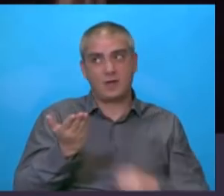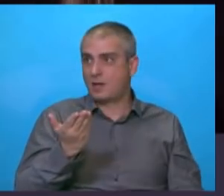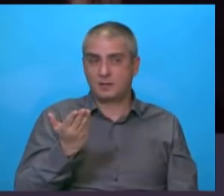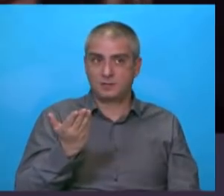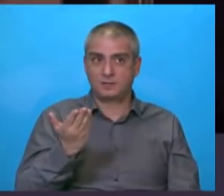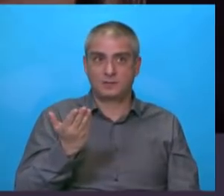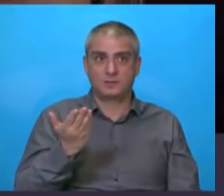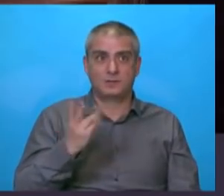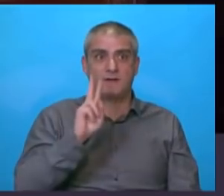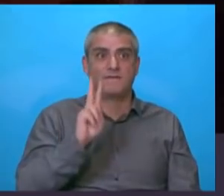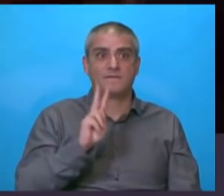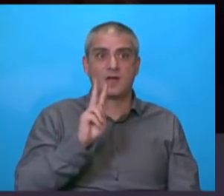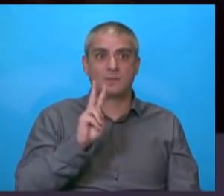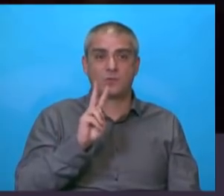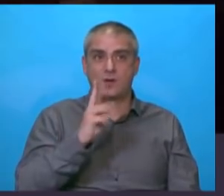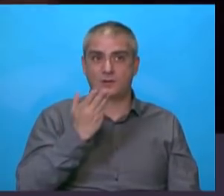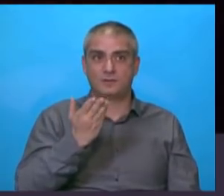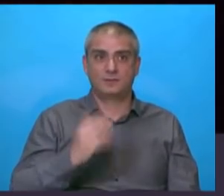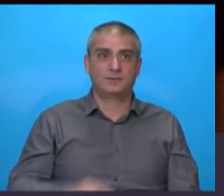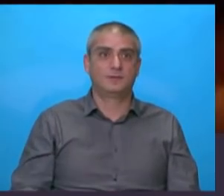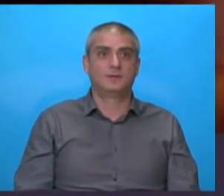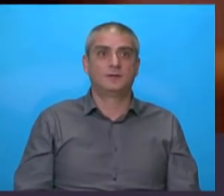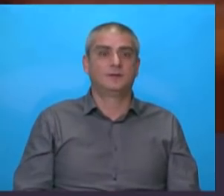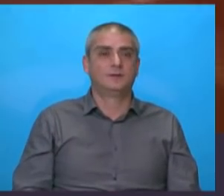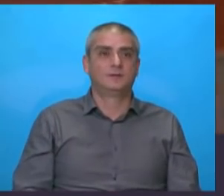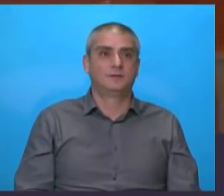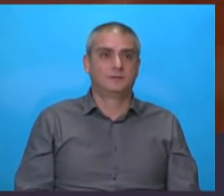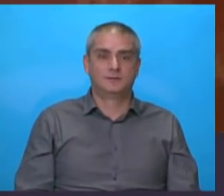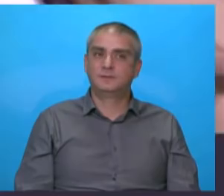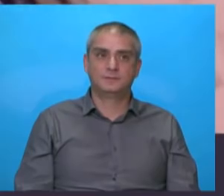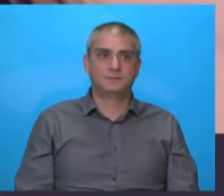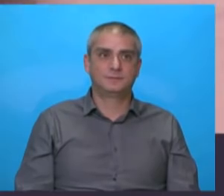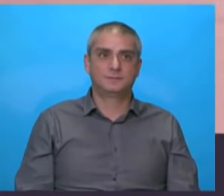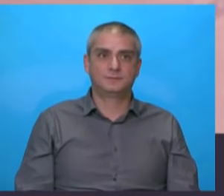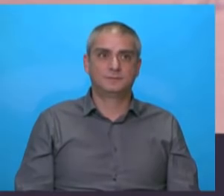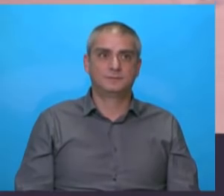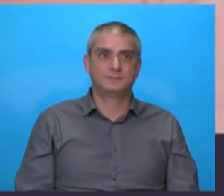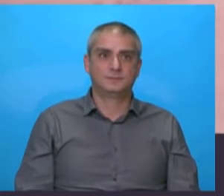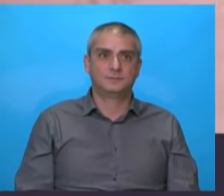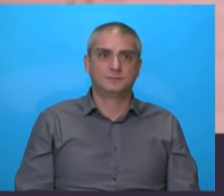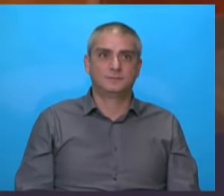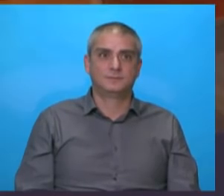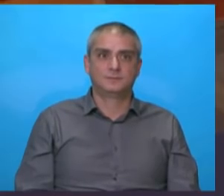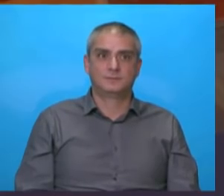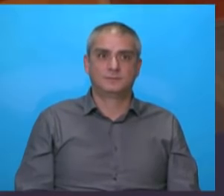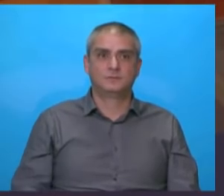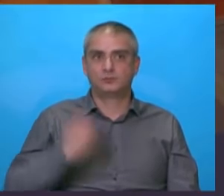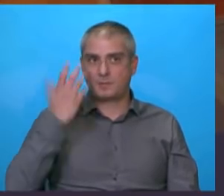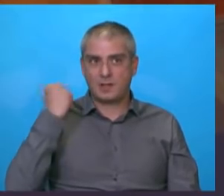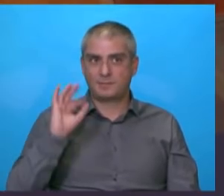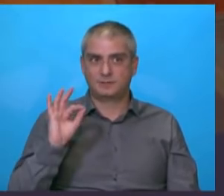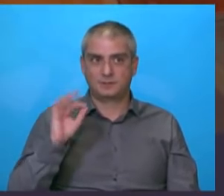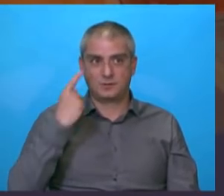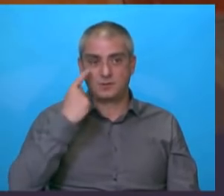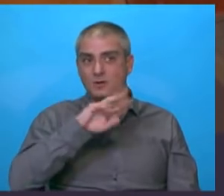פברואר. בוא נתחיל. ראשון לפברואר, שבת עוד היה בסדר. אני רואה כל